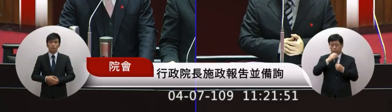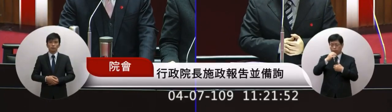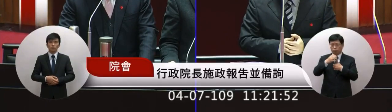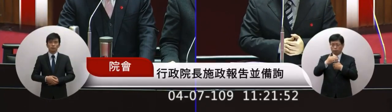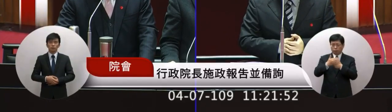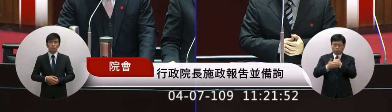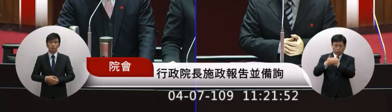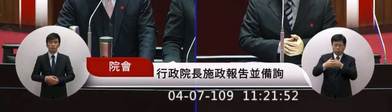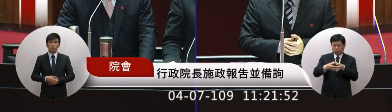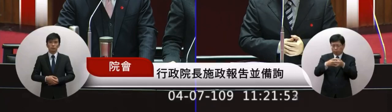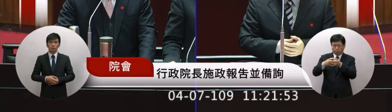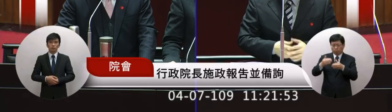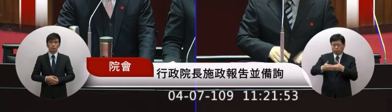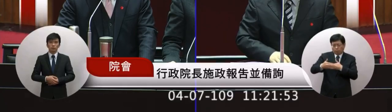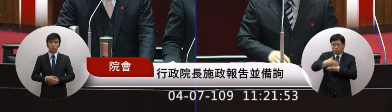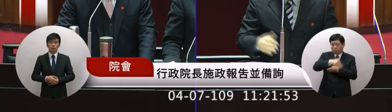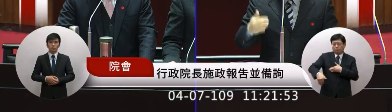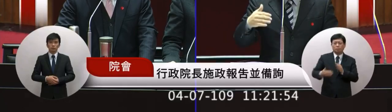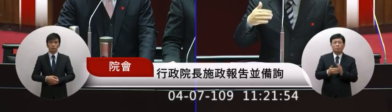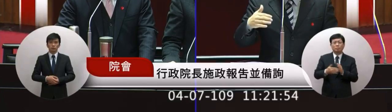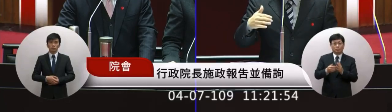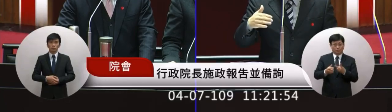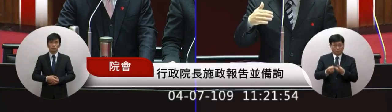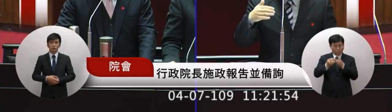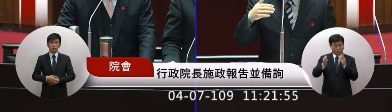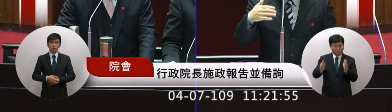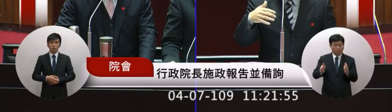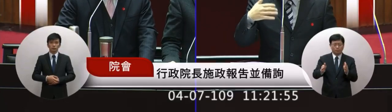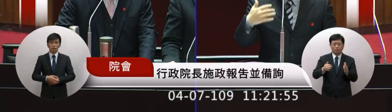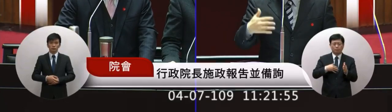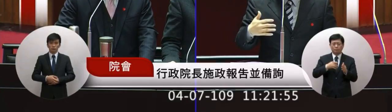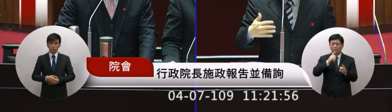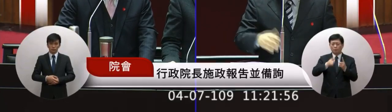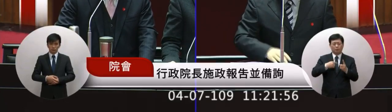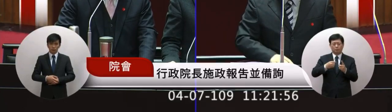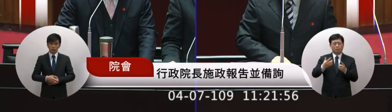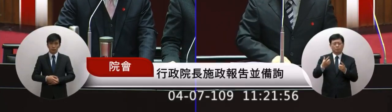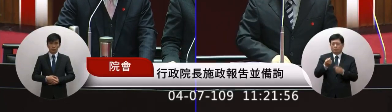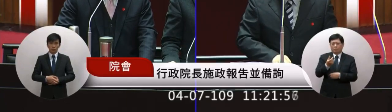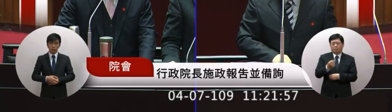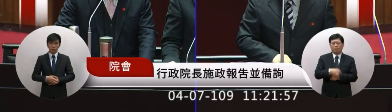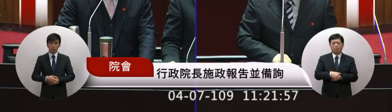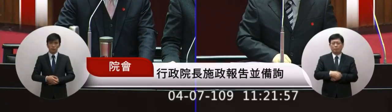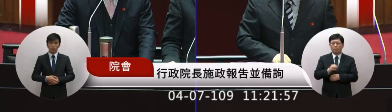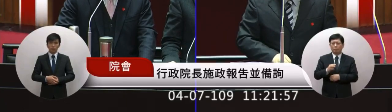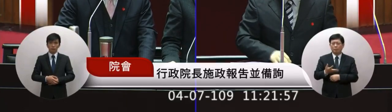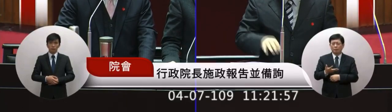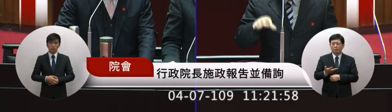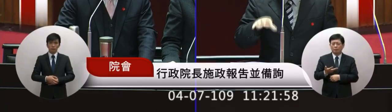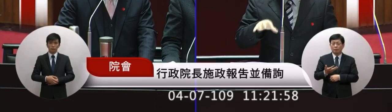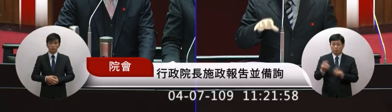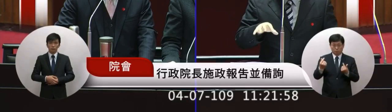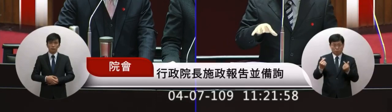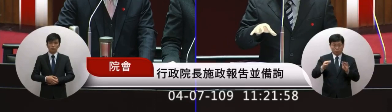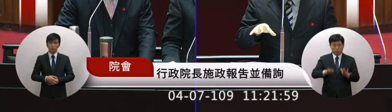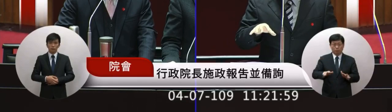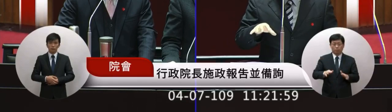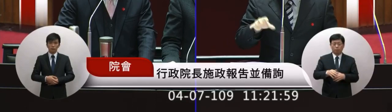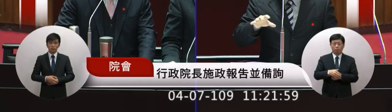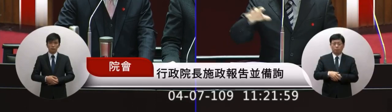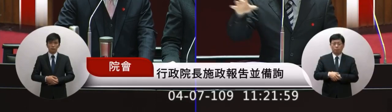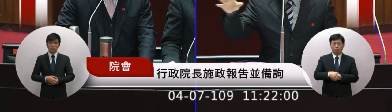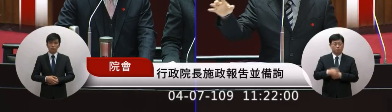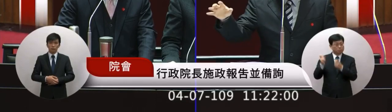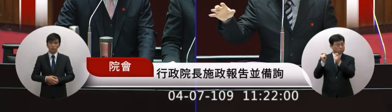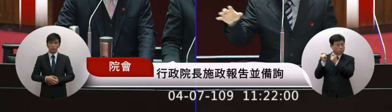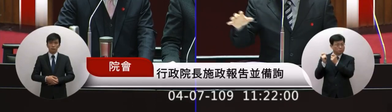好的一个集中隔离的状态。那第二波的时候，其实后来就没有这样做。那就是以现在哈，因为